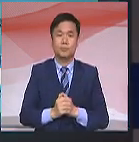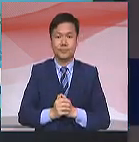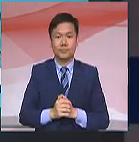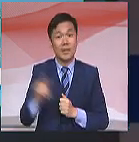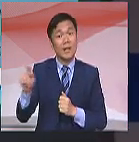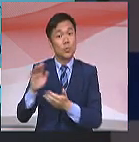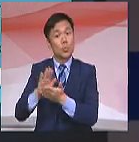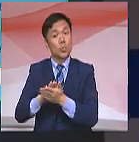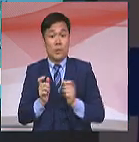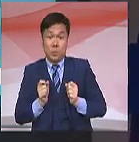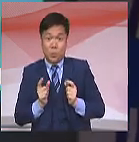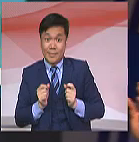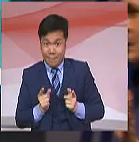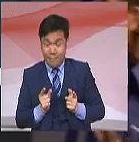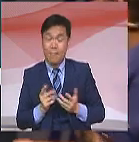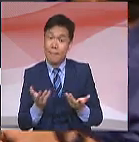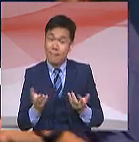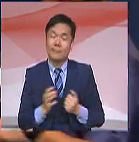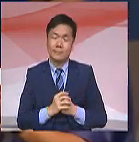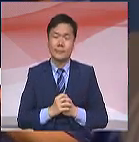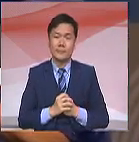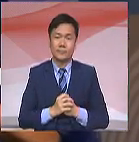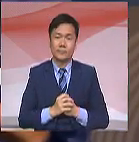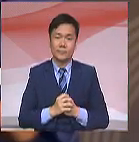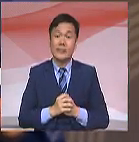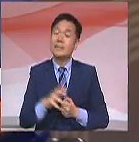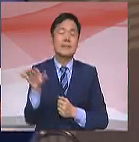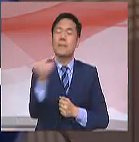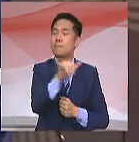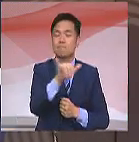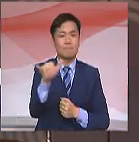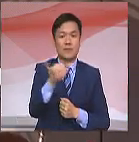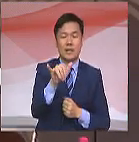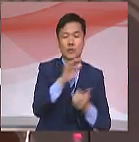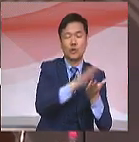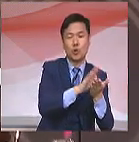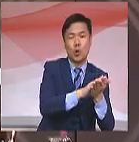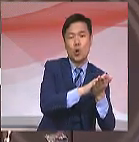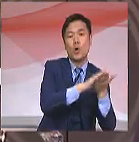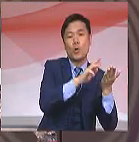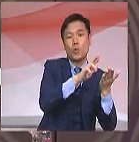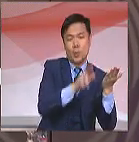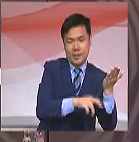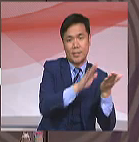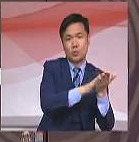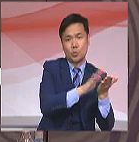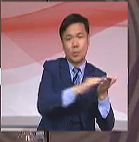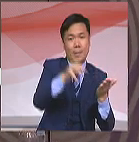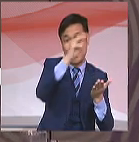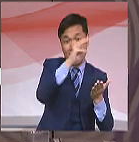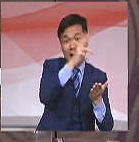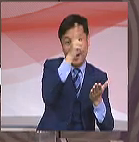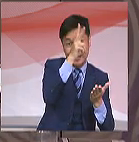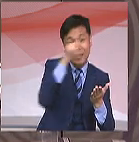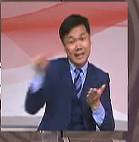sekolah swasta seperti mana saya sebut tadi, ianya sama dengan sekolah rendah dan sekolah menengah untuk sekolah